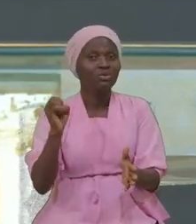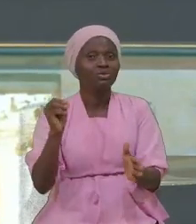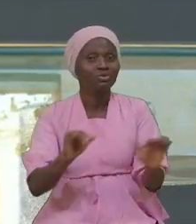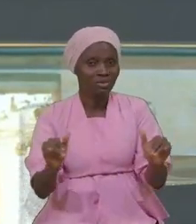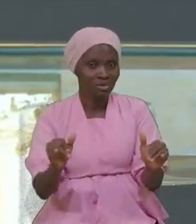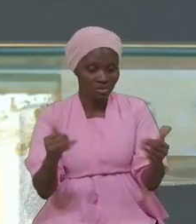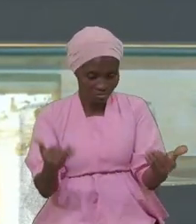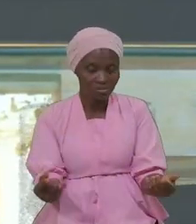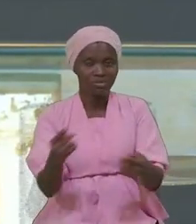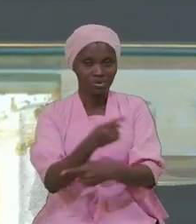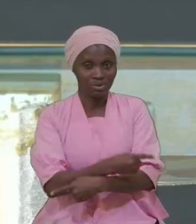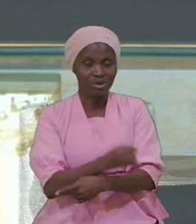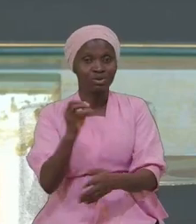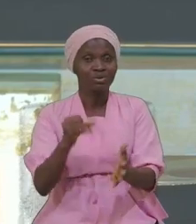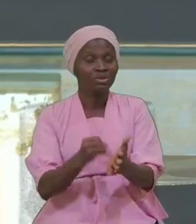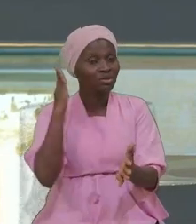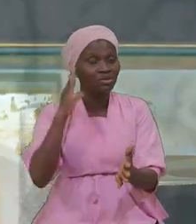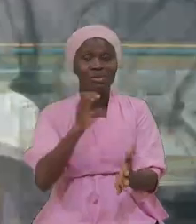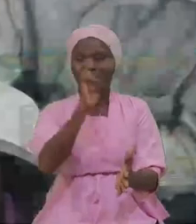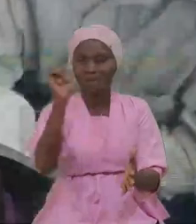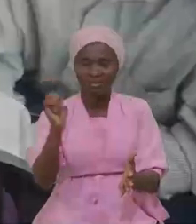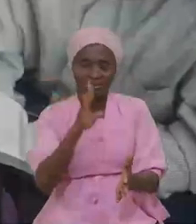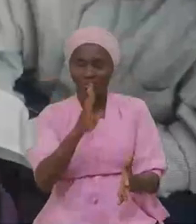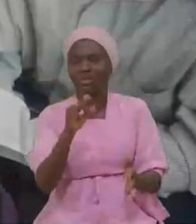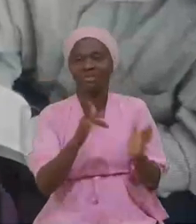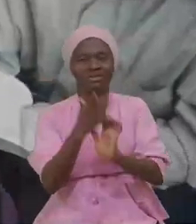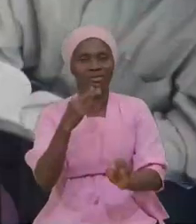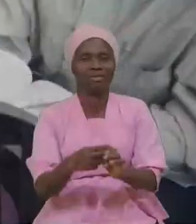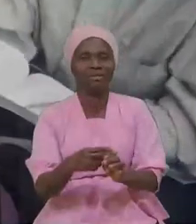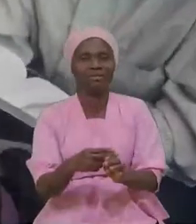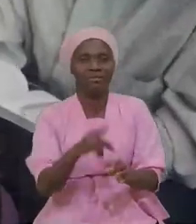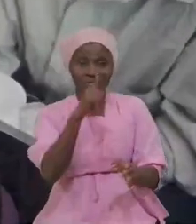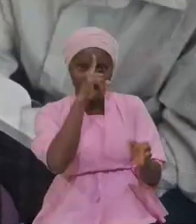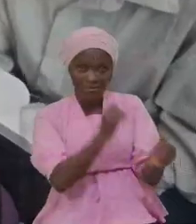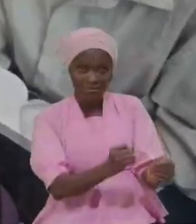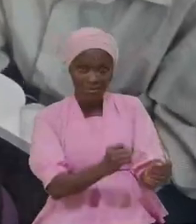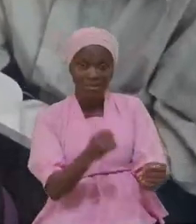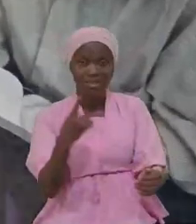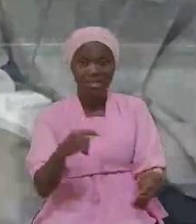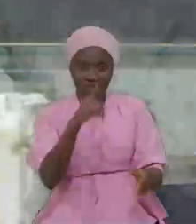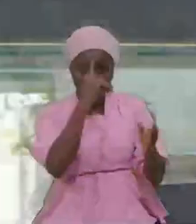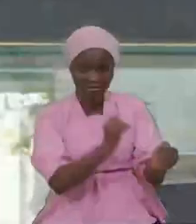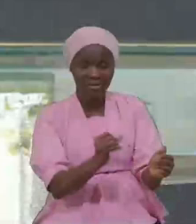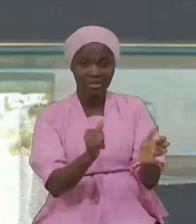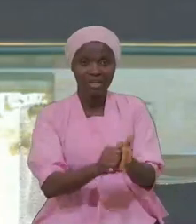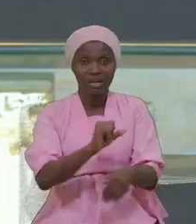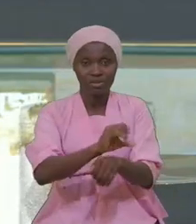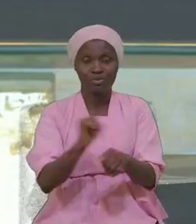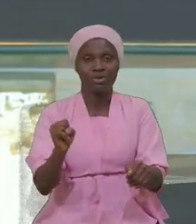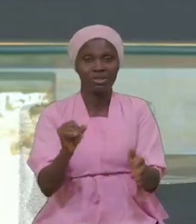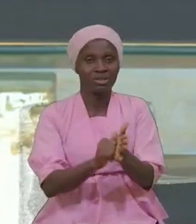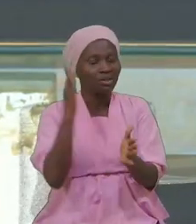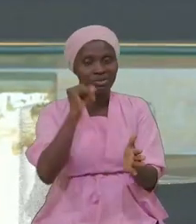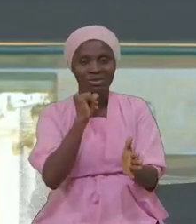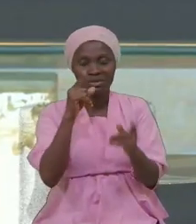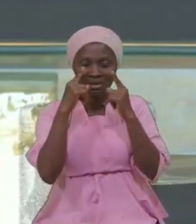ainsi, il en est ce jour et ainsi il en sera pour toujours. Donc la foi qui agit,